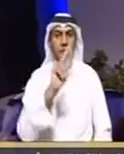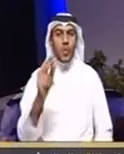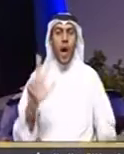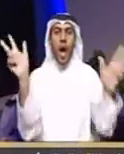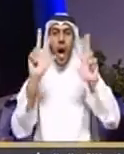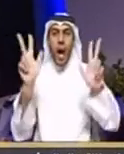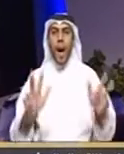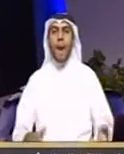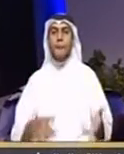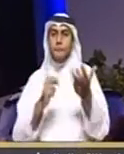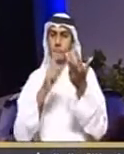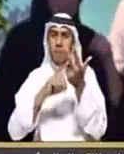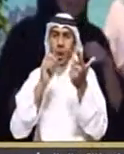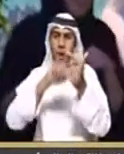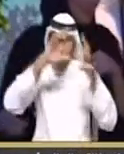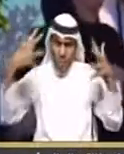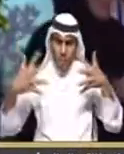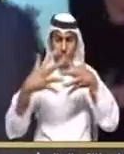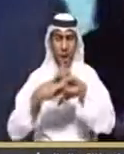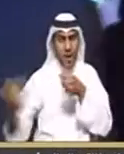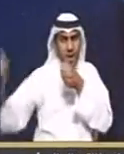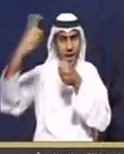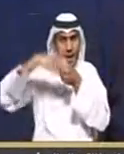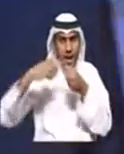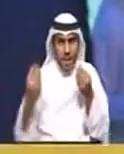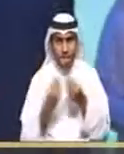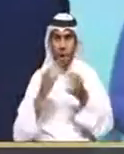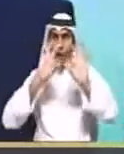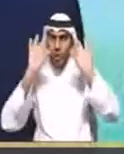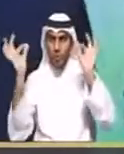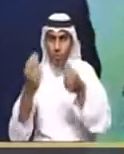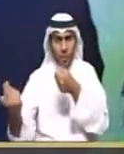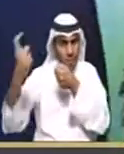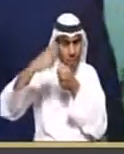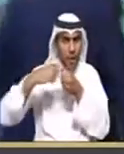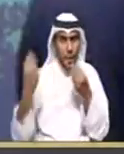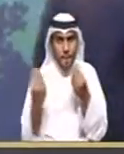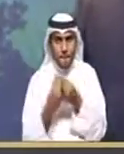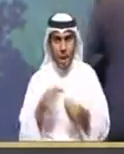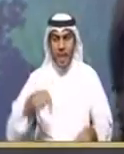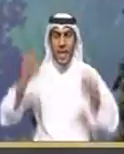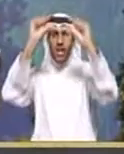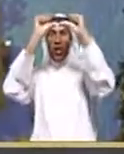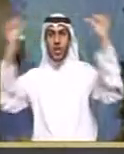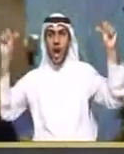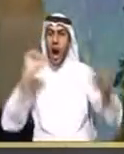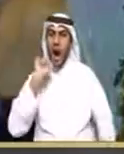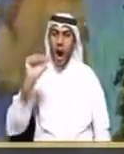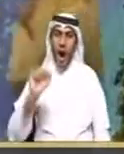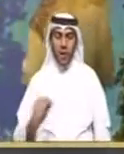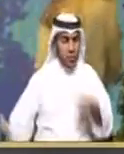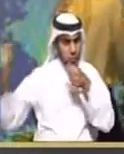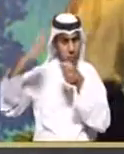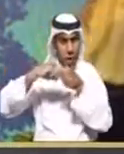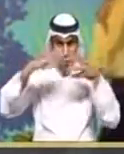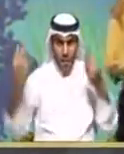رفيعة المستوى. مشاركة مجتمعية ونحو تنمية شاملة، هذا شعار المنتدى هذا العام. يمكن في